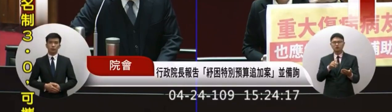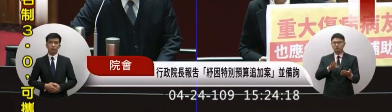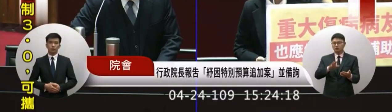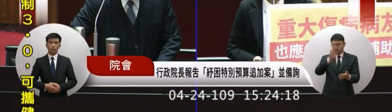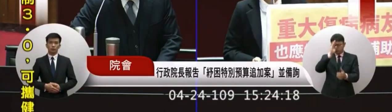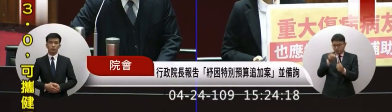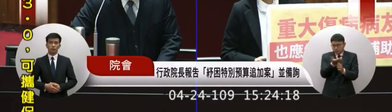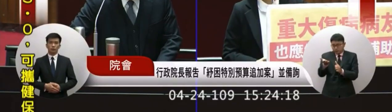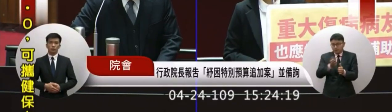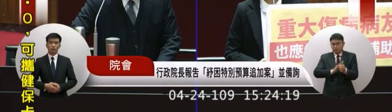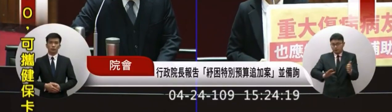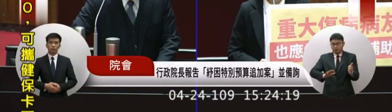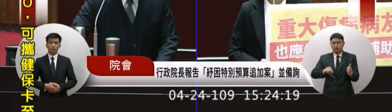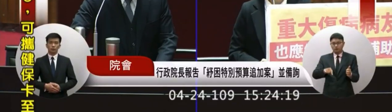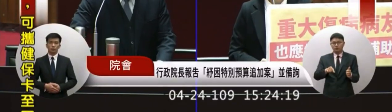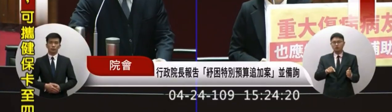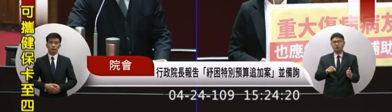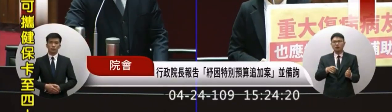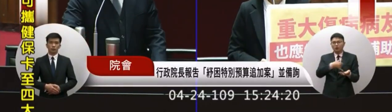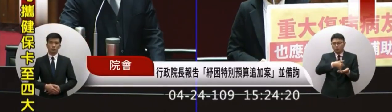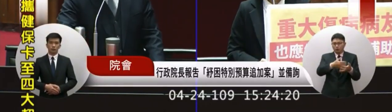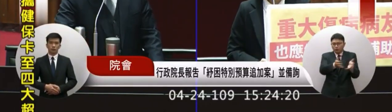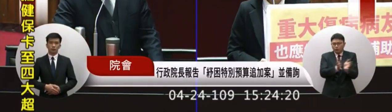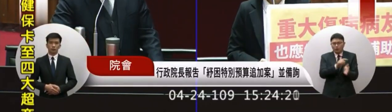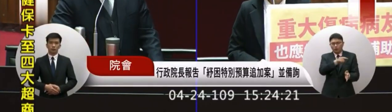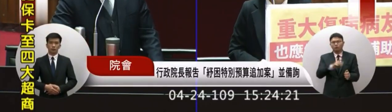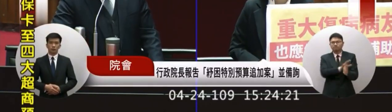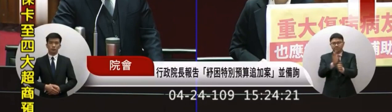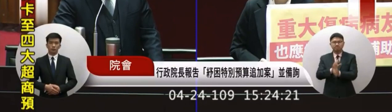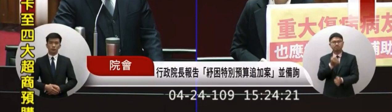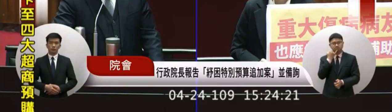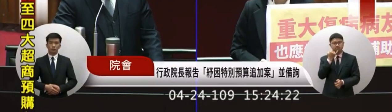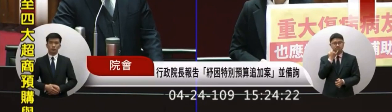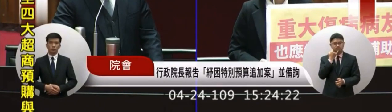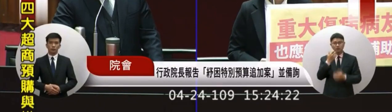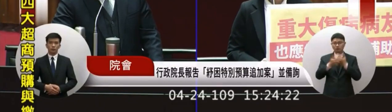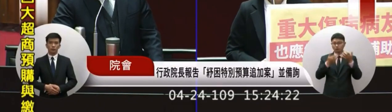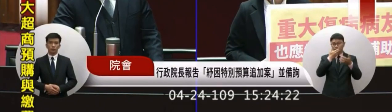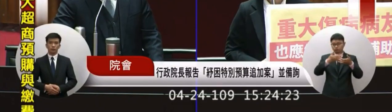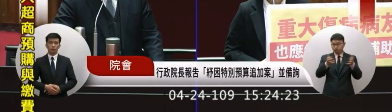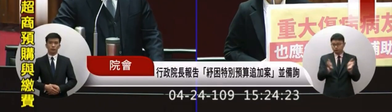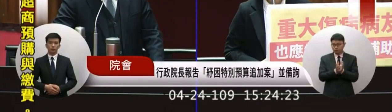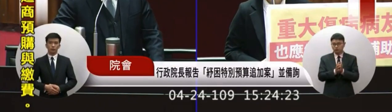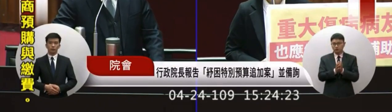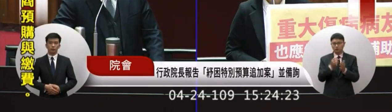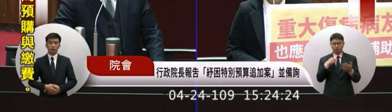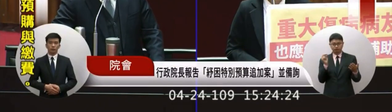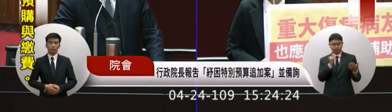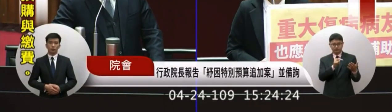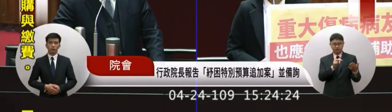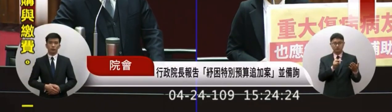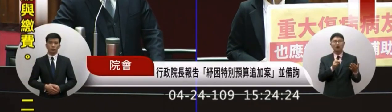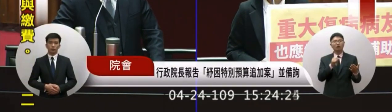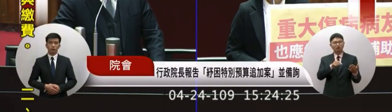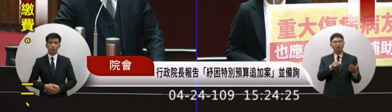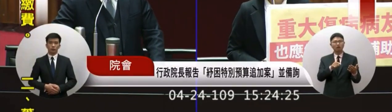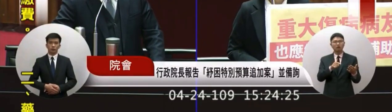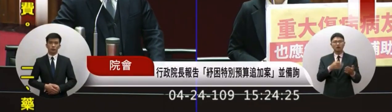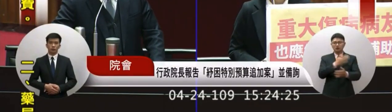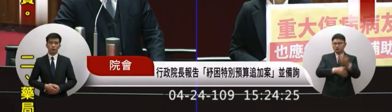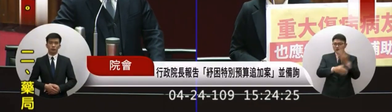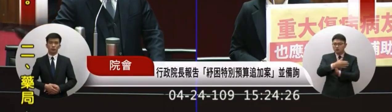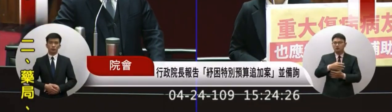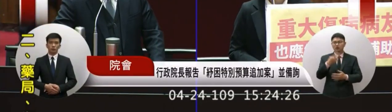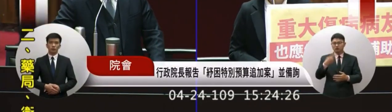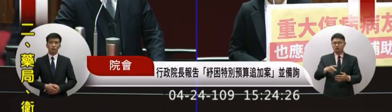情影响的人、弱势的人都能够得到协助啊。那所以在想针对这个卫福部的部分，我们可以看得到说针对这些身心障